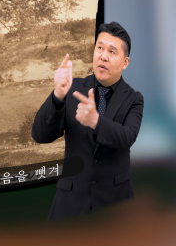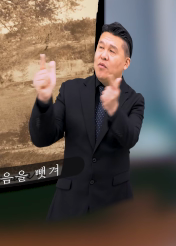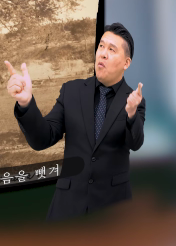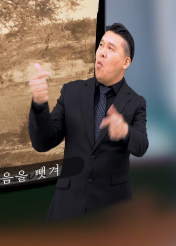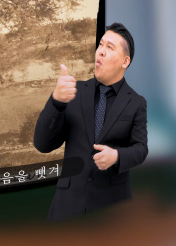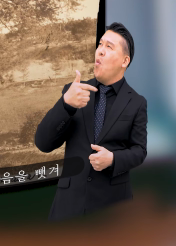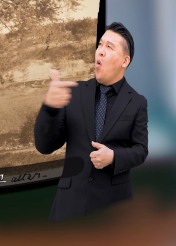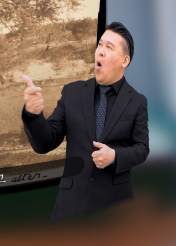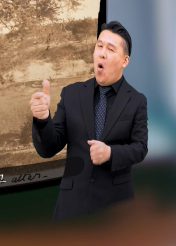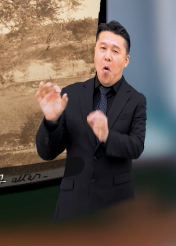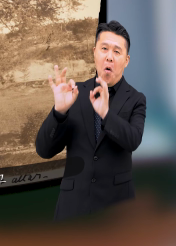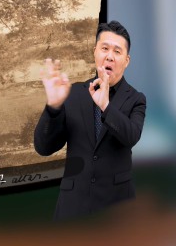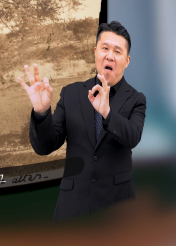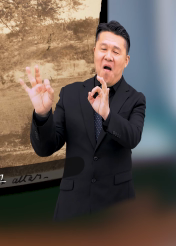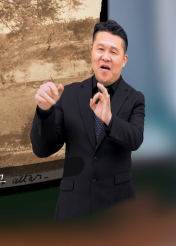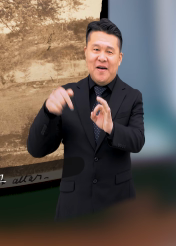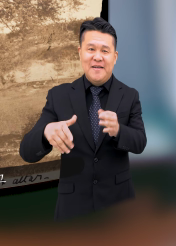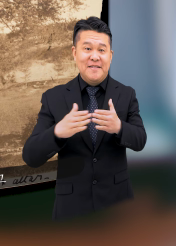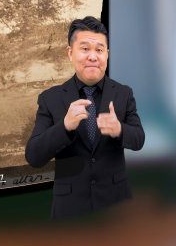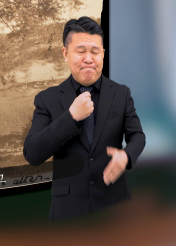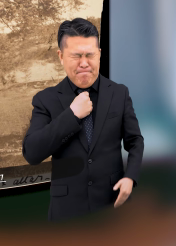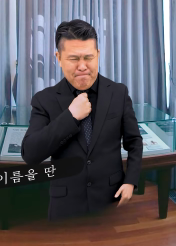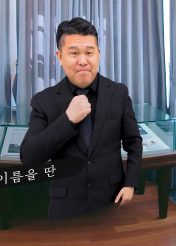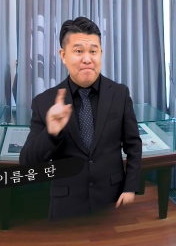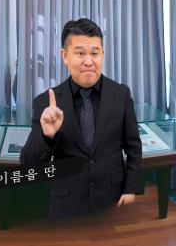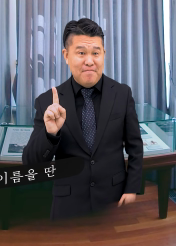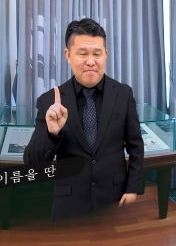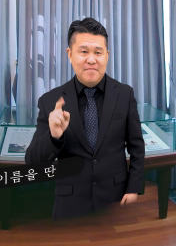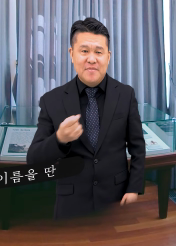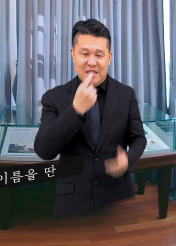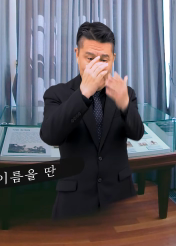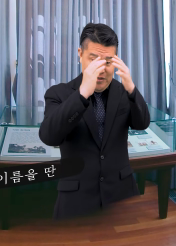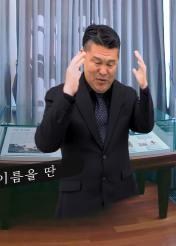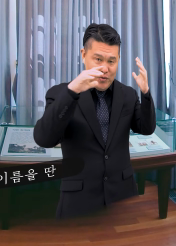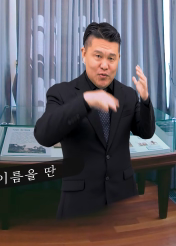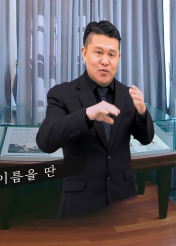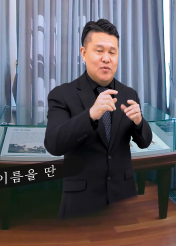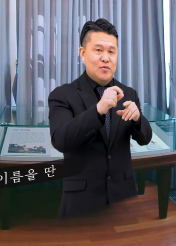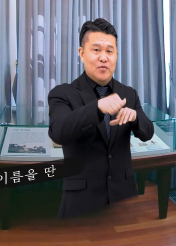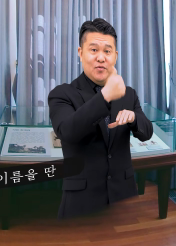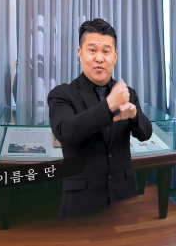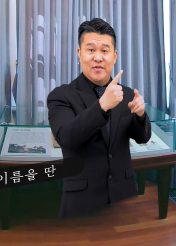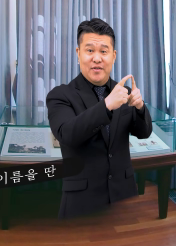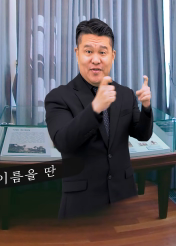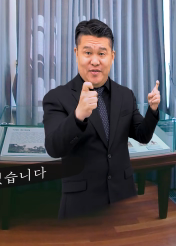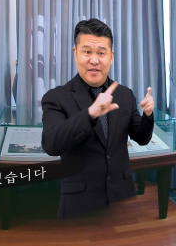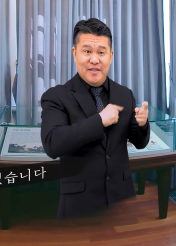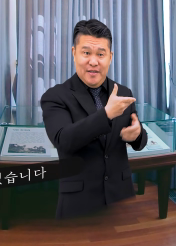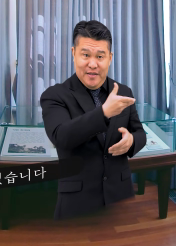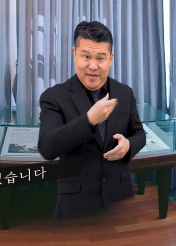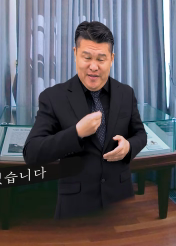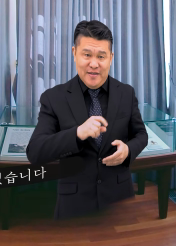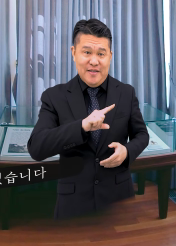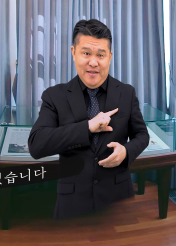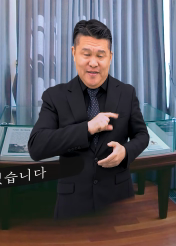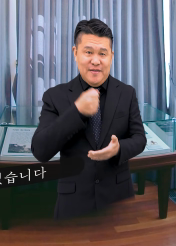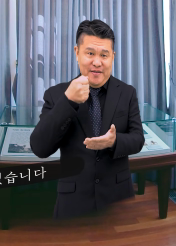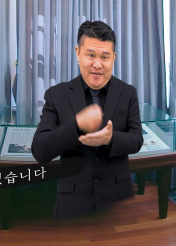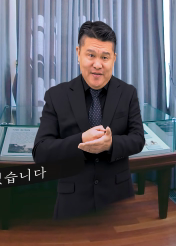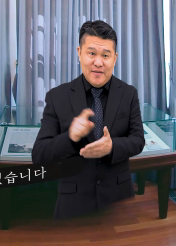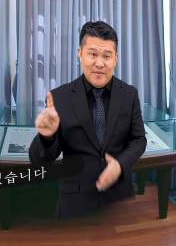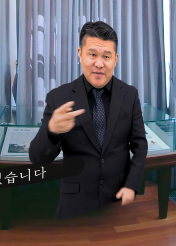은행나무의 마음을 뺏겨 이곳에 집을 짓고자 하였고, 인도 러크나우 지역의 한 궁전의 이름을 딴 딜쿠샤라고 이곳에